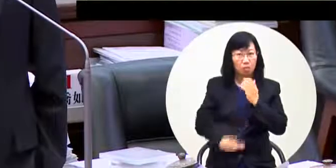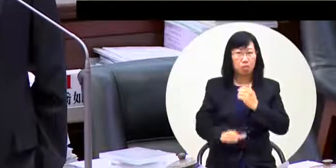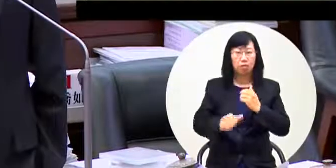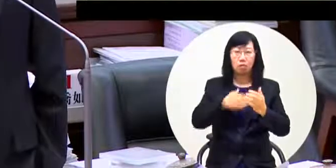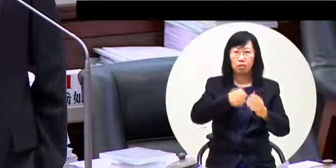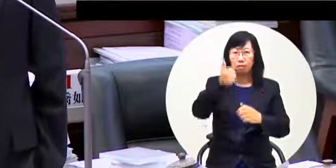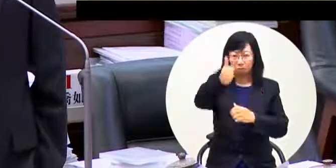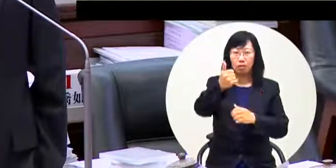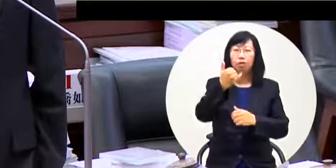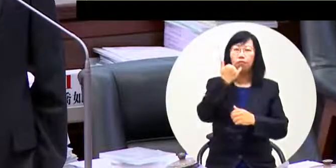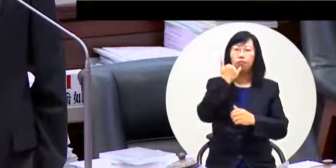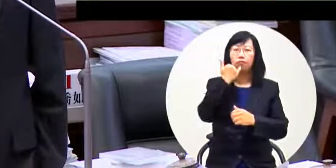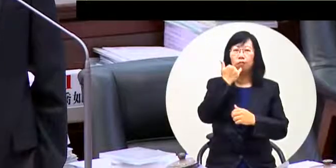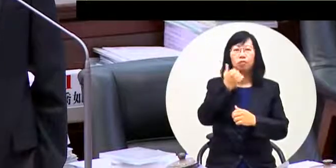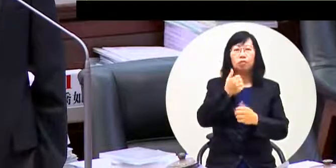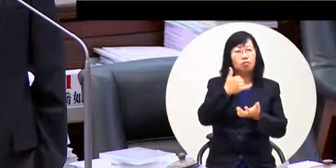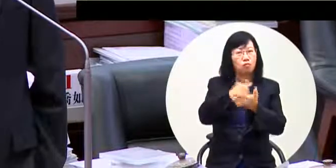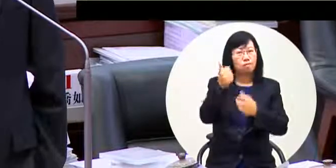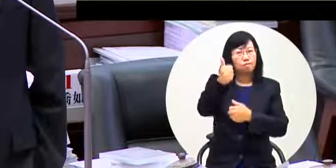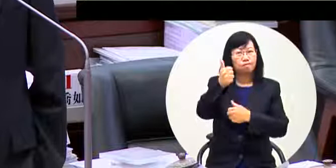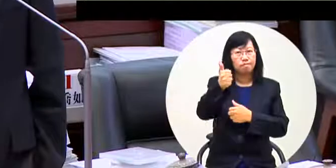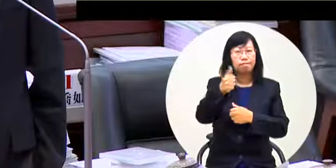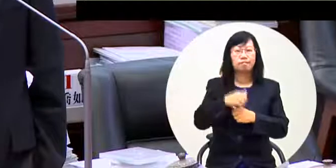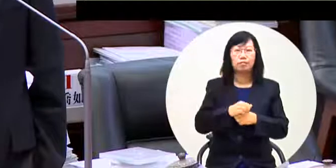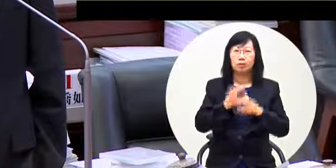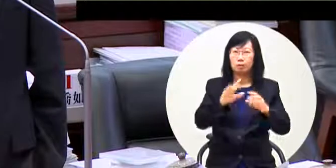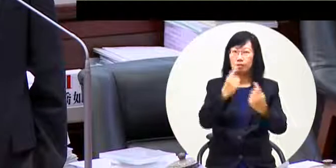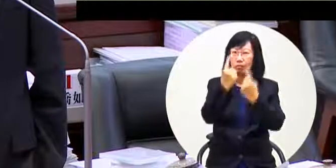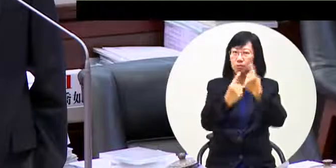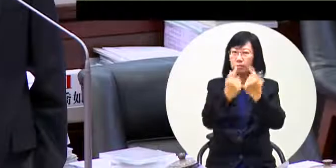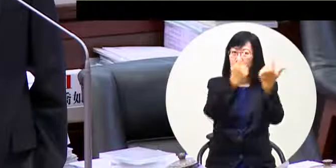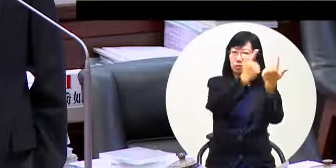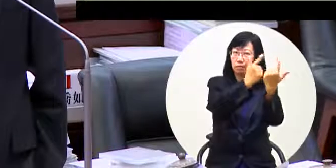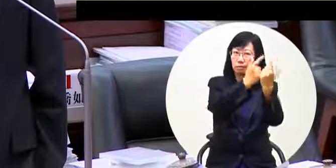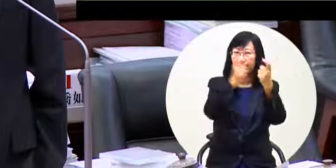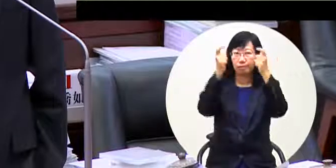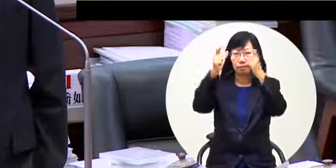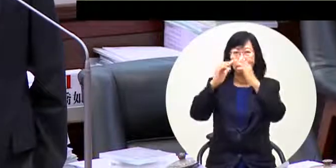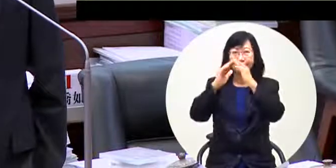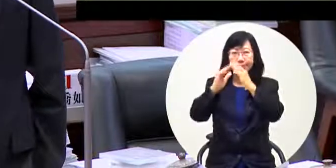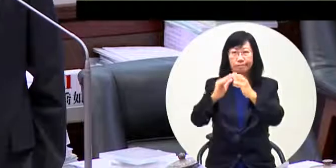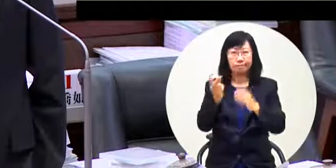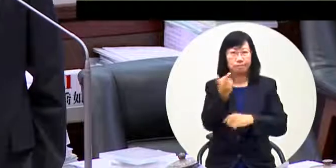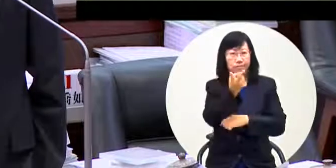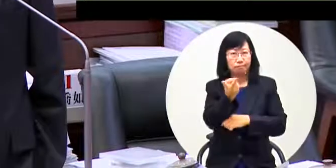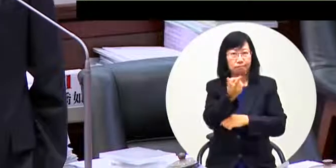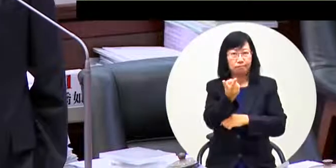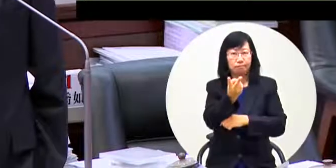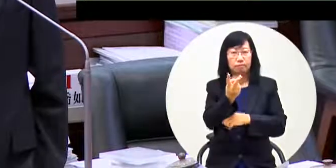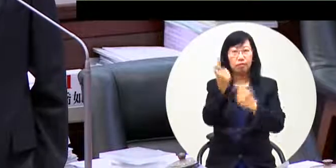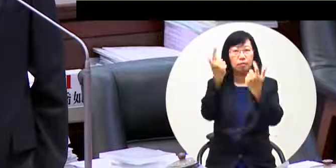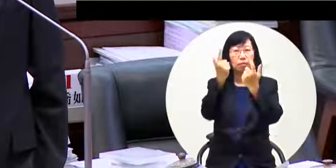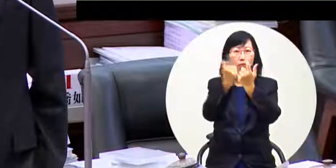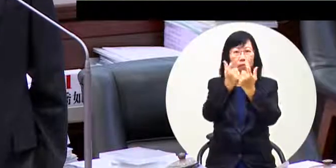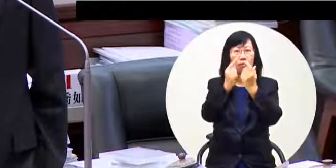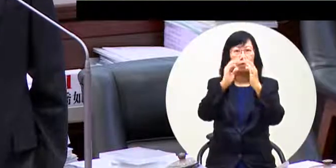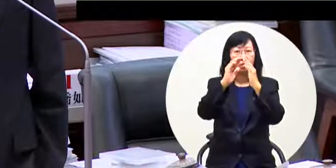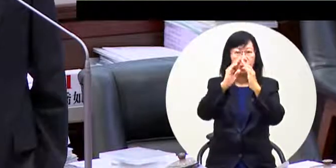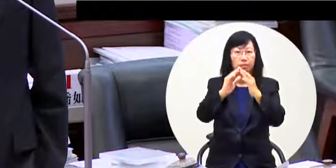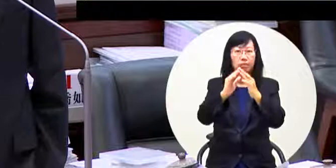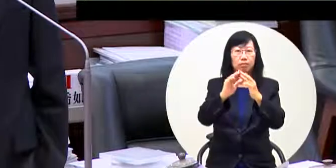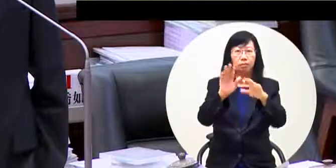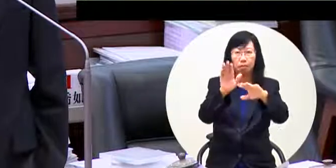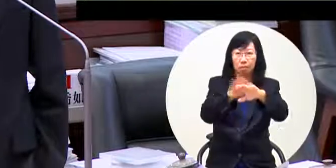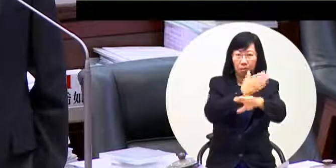台北市跟高雄市。台北市有史以来就是一个好的基因，得天独